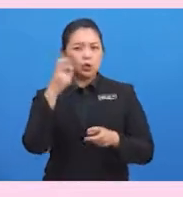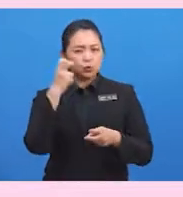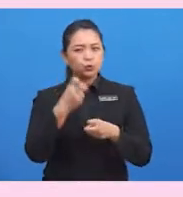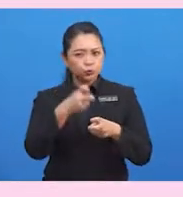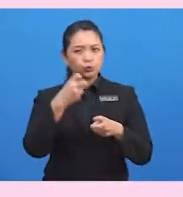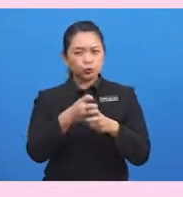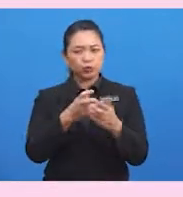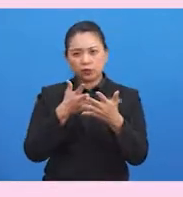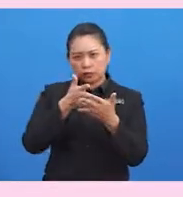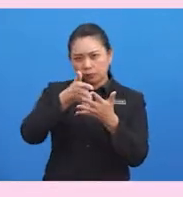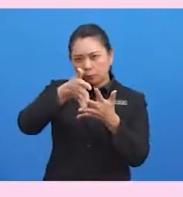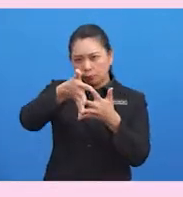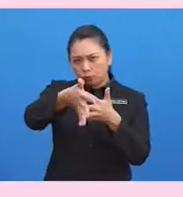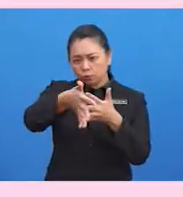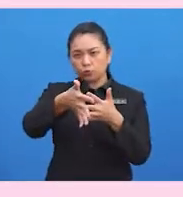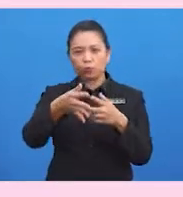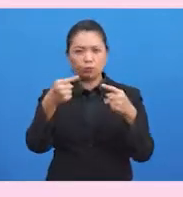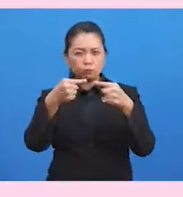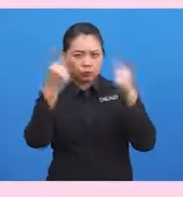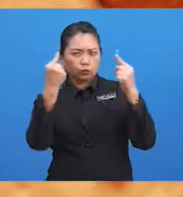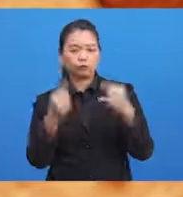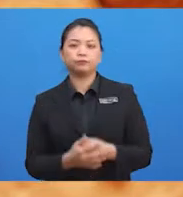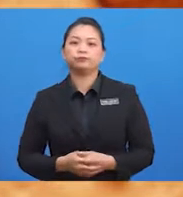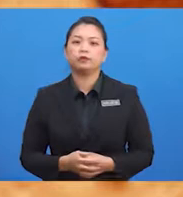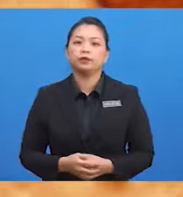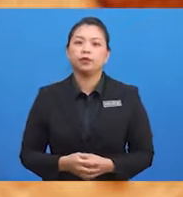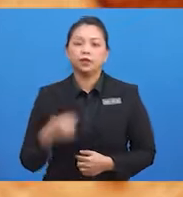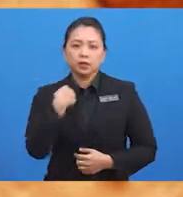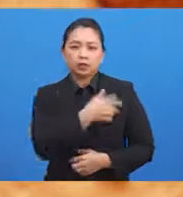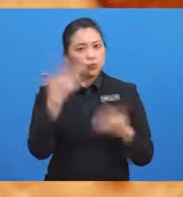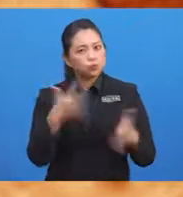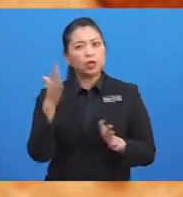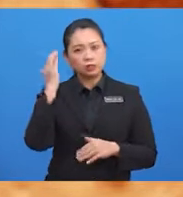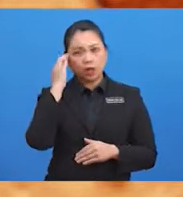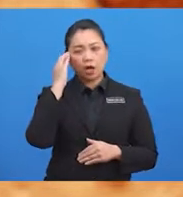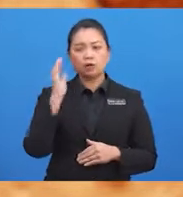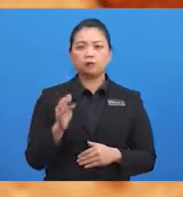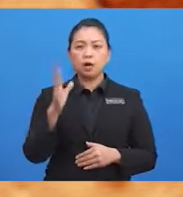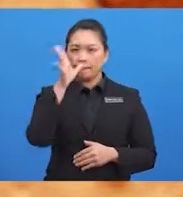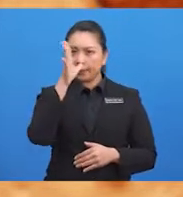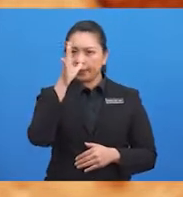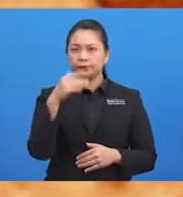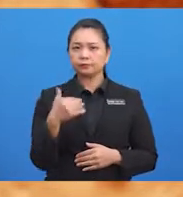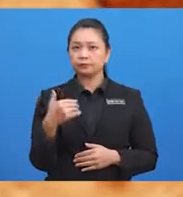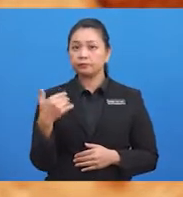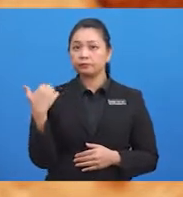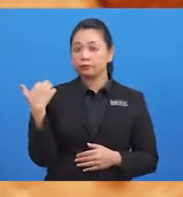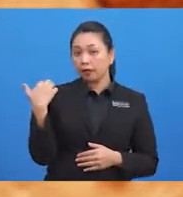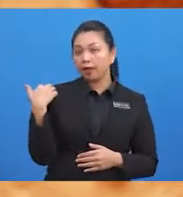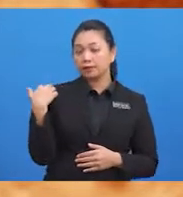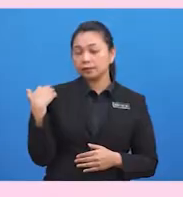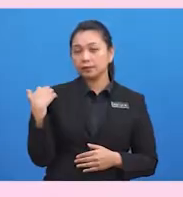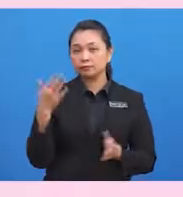agak sukar untuk ditembus oleh para musuh kita sudah mengetahui bahwa mereka mempunyai muara sungai